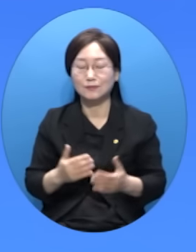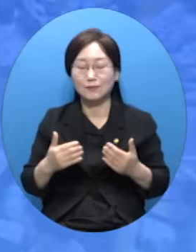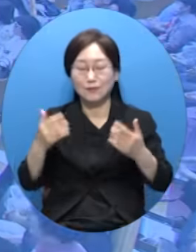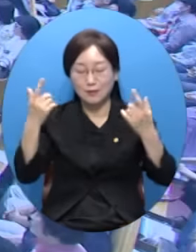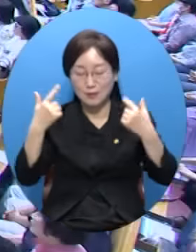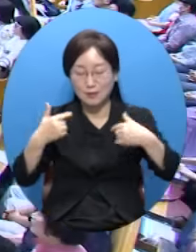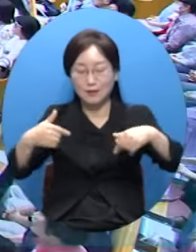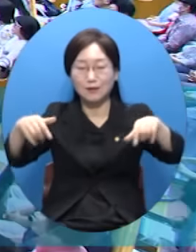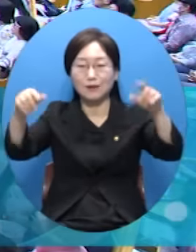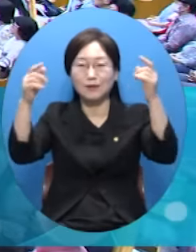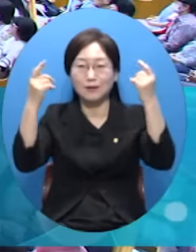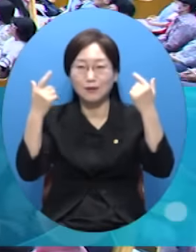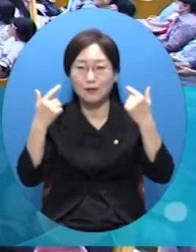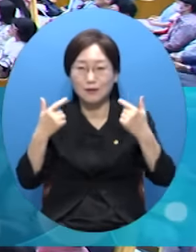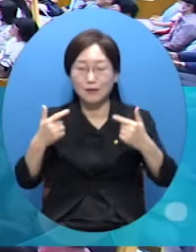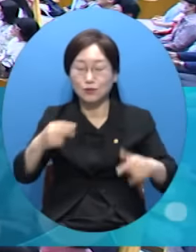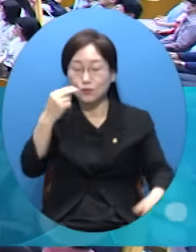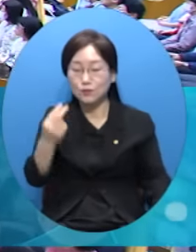날마다